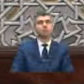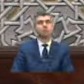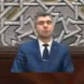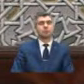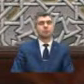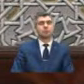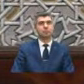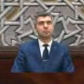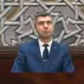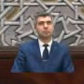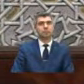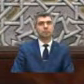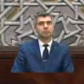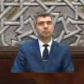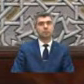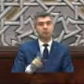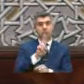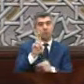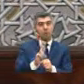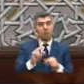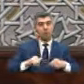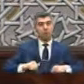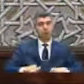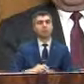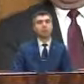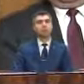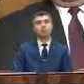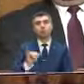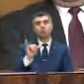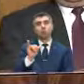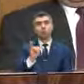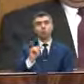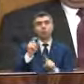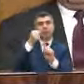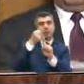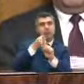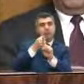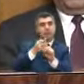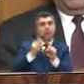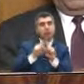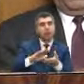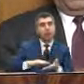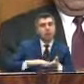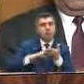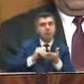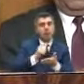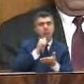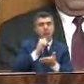مرحيم، نسائلكم السيد الوزير المحترم حول ما تم تحقيقه من أهداف المخطط الوطني للماء.